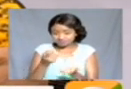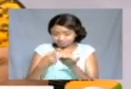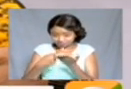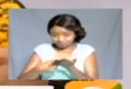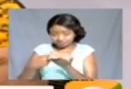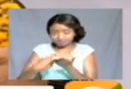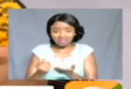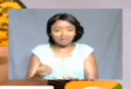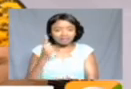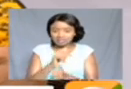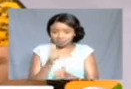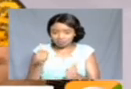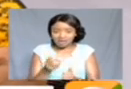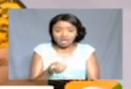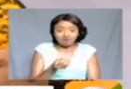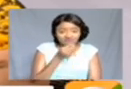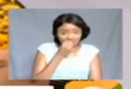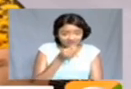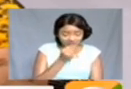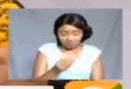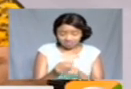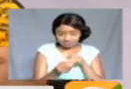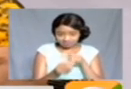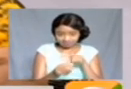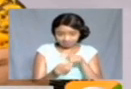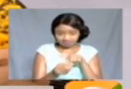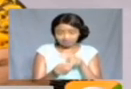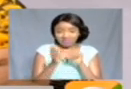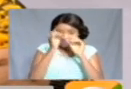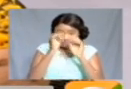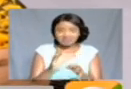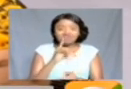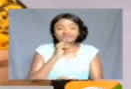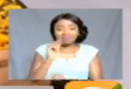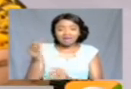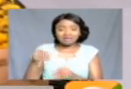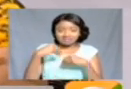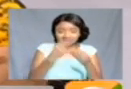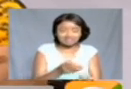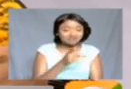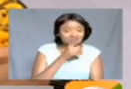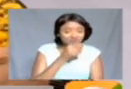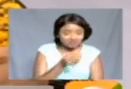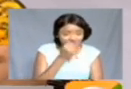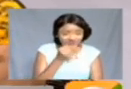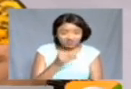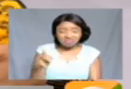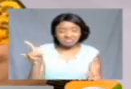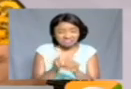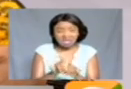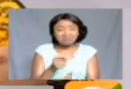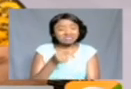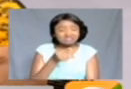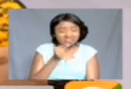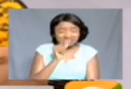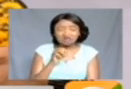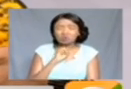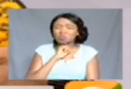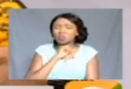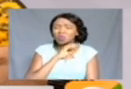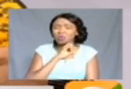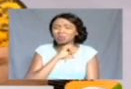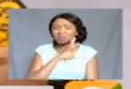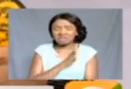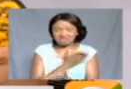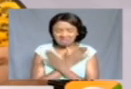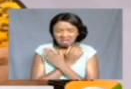mume maana atakuwa mkali, chakula kiletwa mezani hapendi, yani kuanzia chai pia atakuwa yolalamika. Hapo